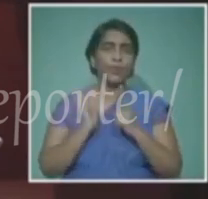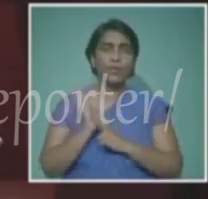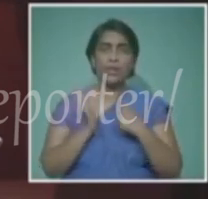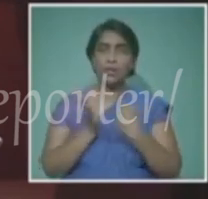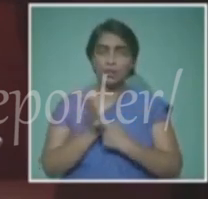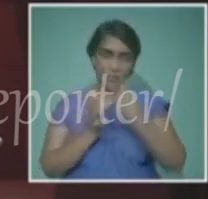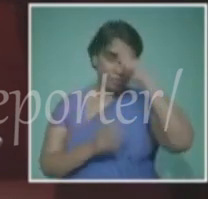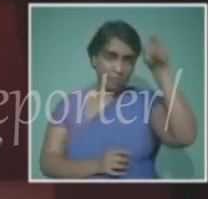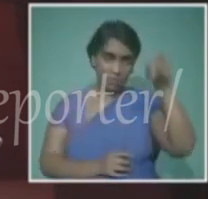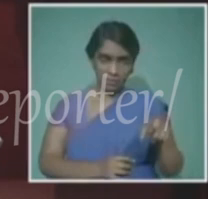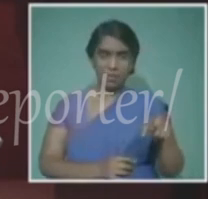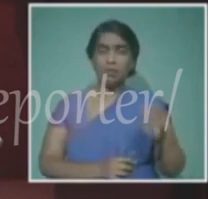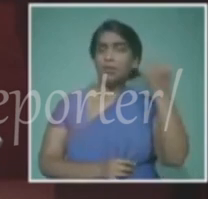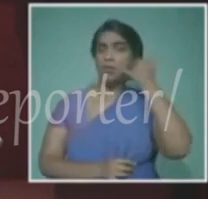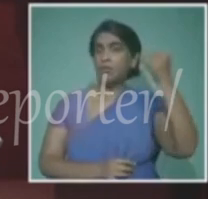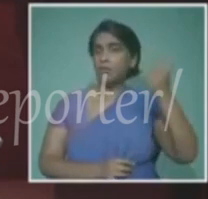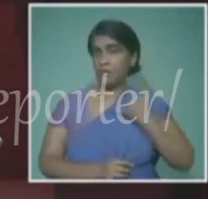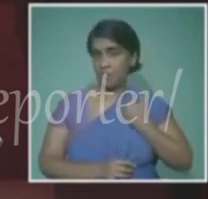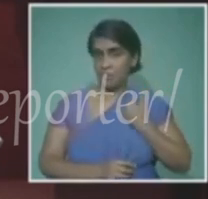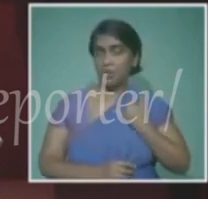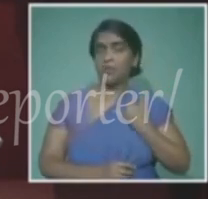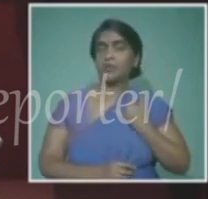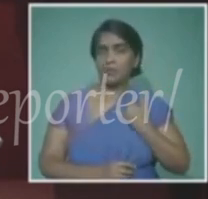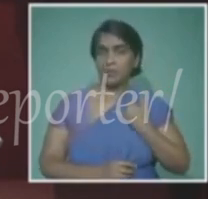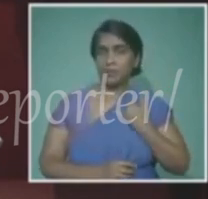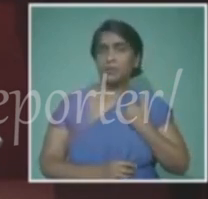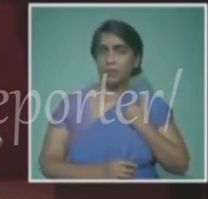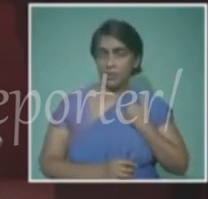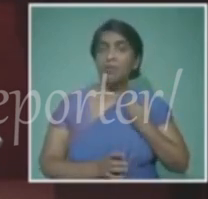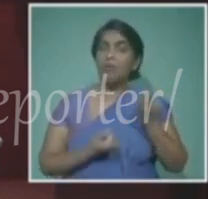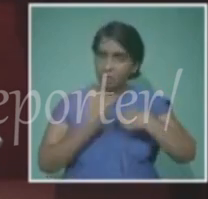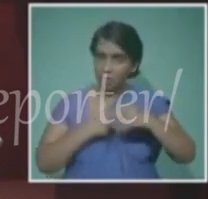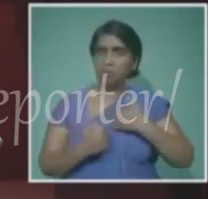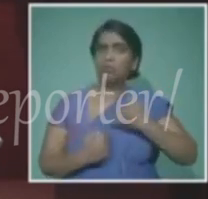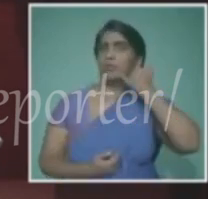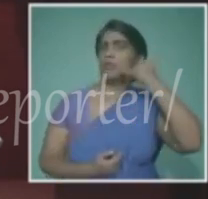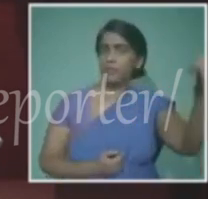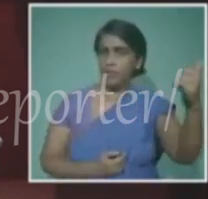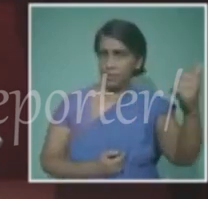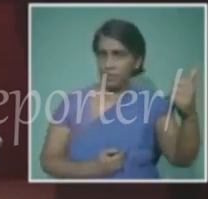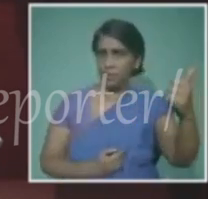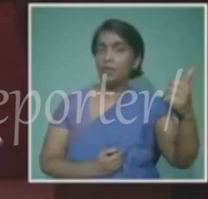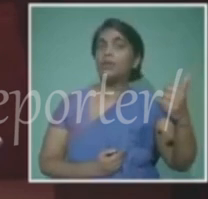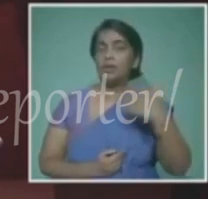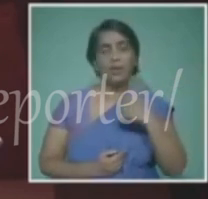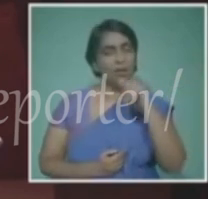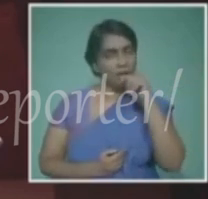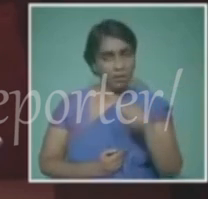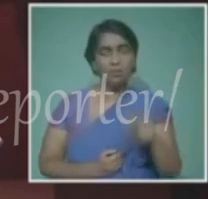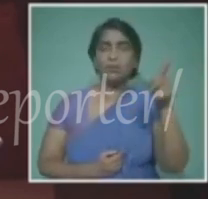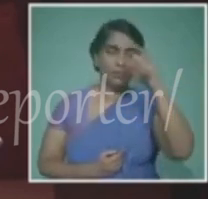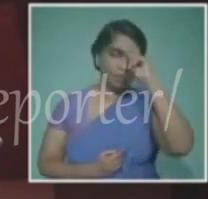රාජපක්ෂ මැතිතුමා දුරකථනින් මාව ආමන්ත්‍රණය කරා. මම පෙරලා එතුමාට ආමන්ත්‍රණය කරා. මම ඇත්ත වශයෙන්ම